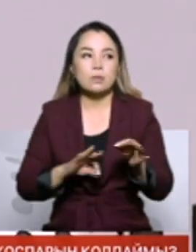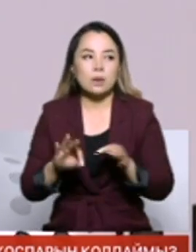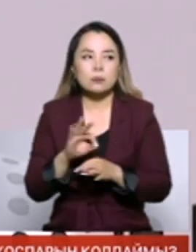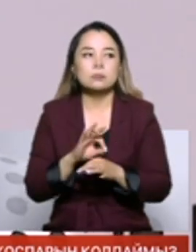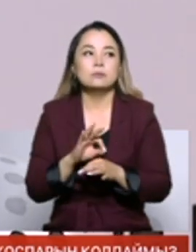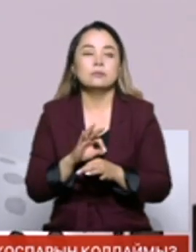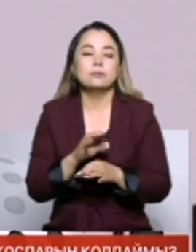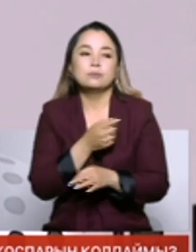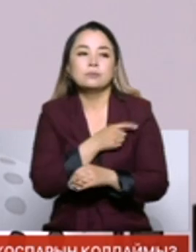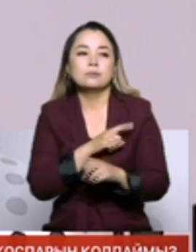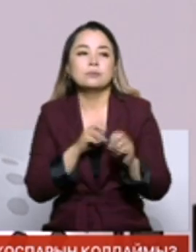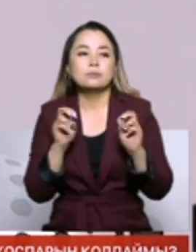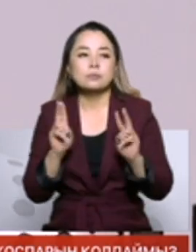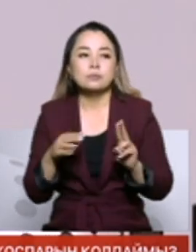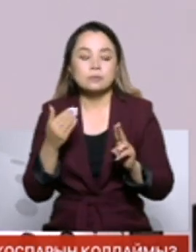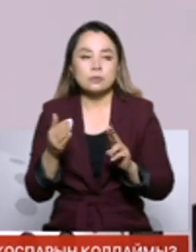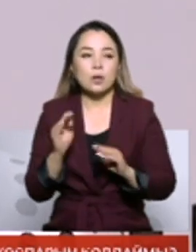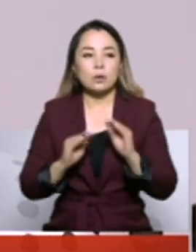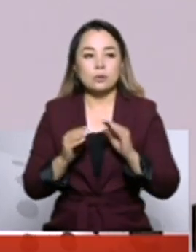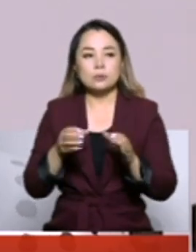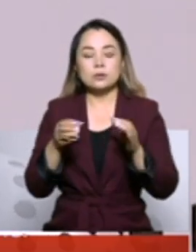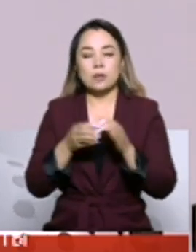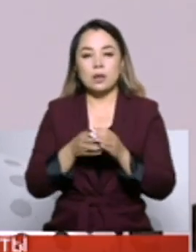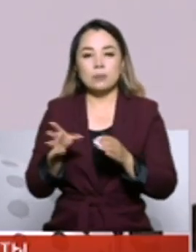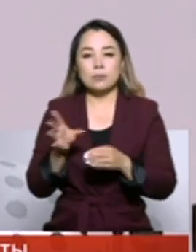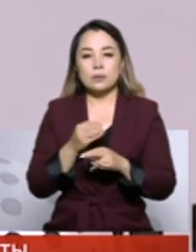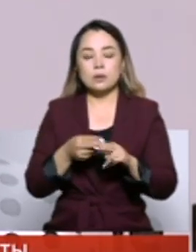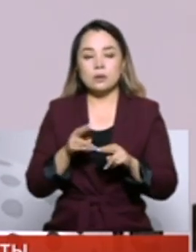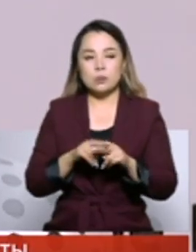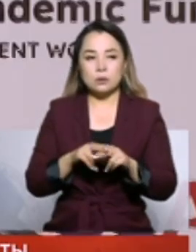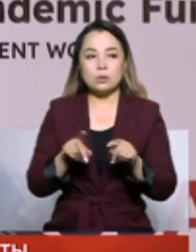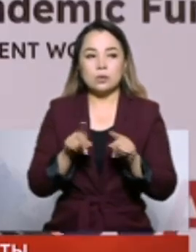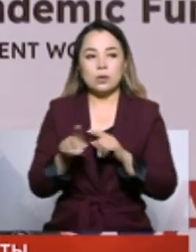инфрақұрылым, медициналық құрылымдармен жабдықтау, осы